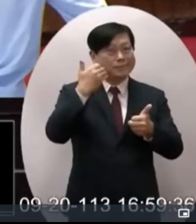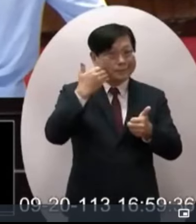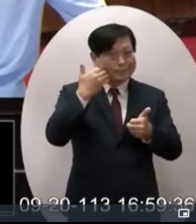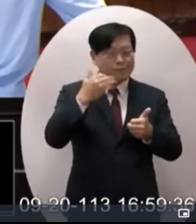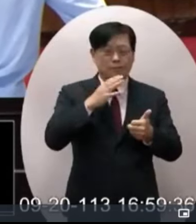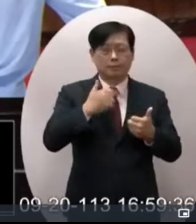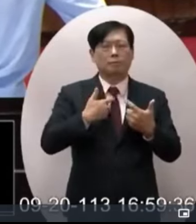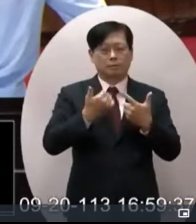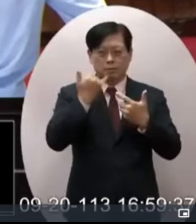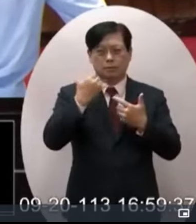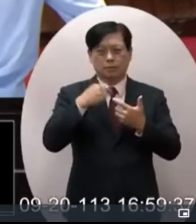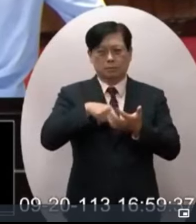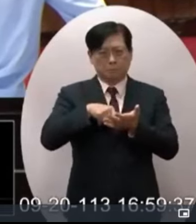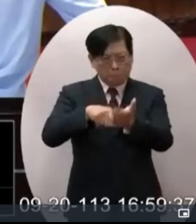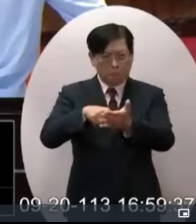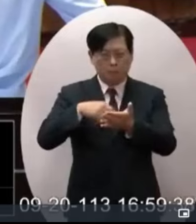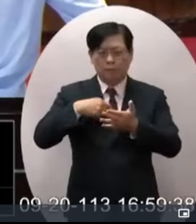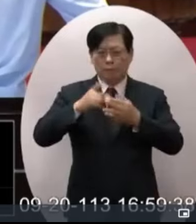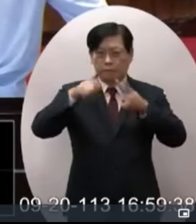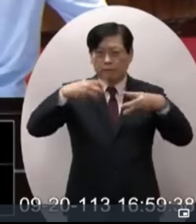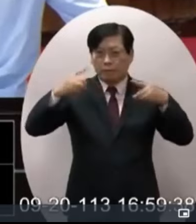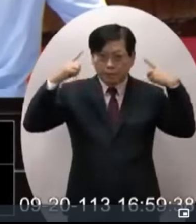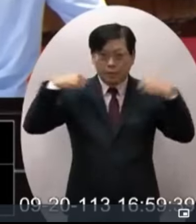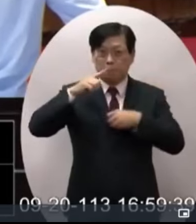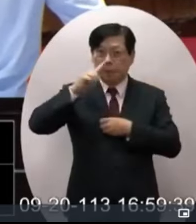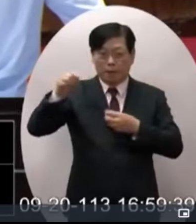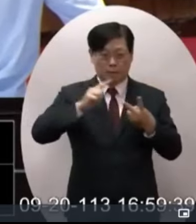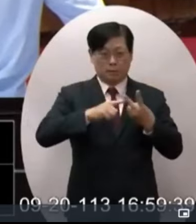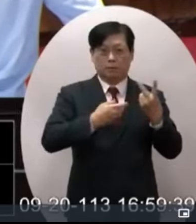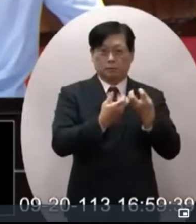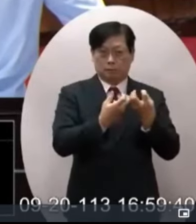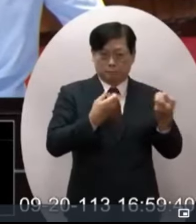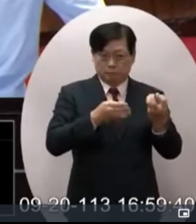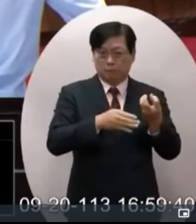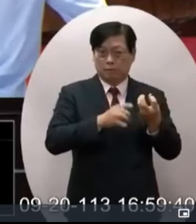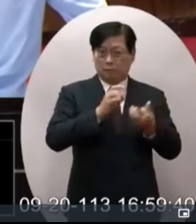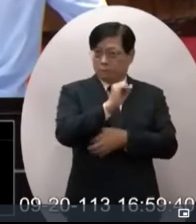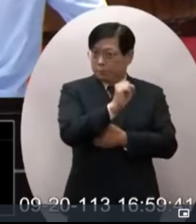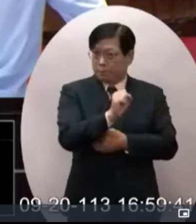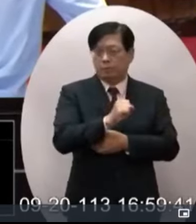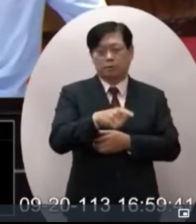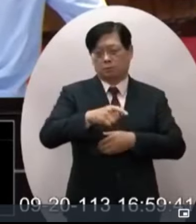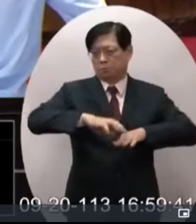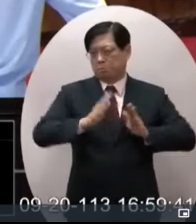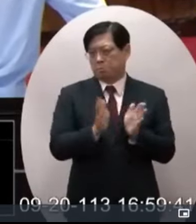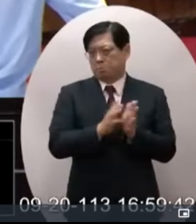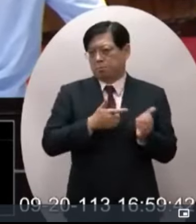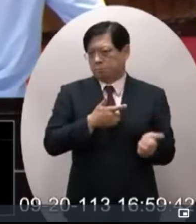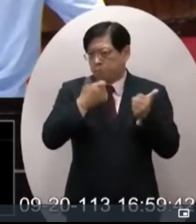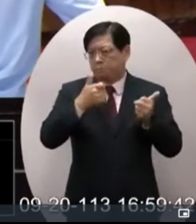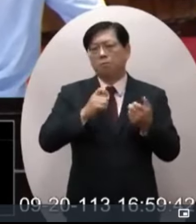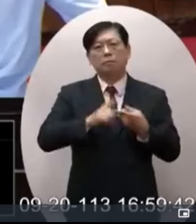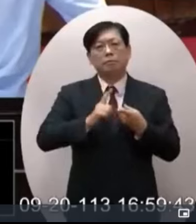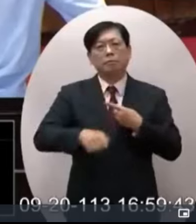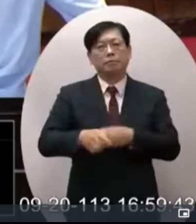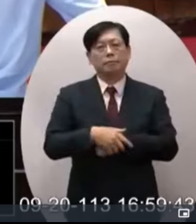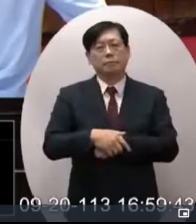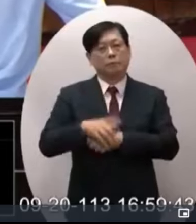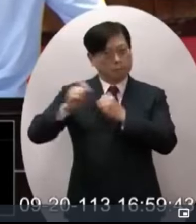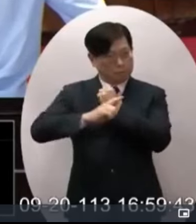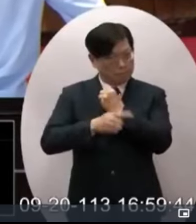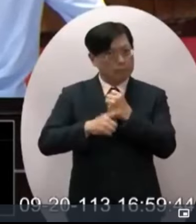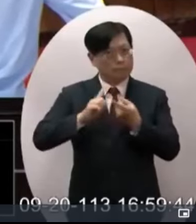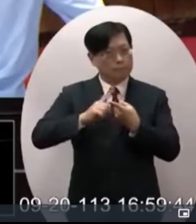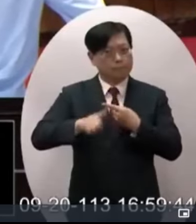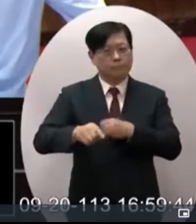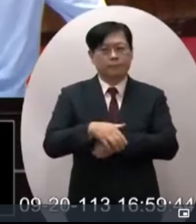乎非常上诉条件，哪一些根本不合乎非常上诉条件，你们就应该落实执行死刑，对不对？依法执